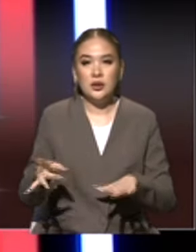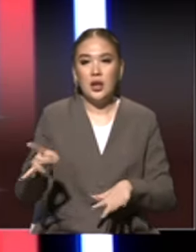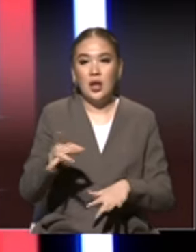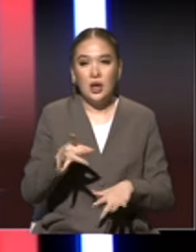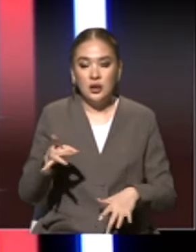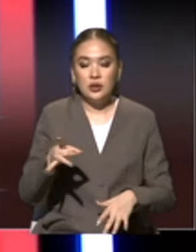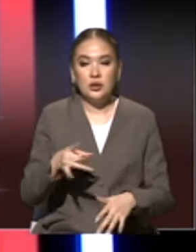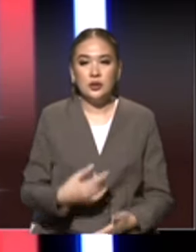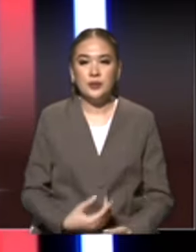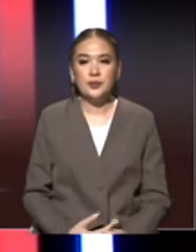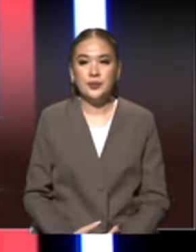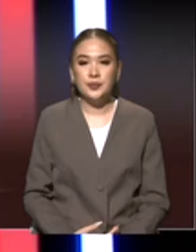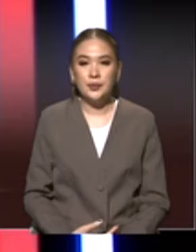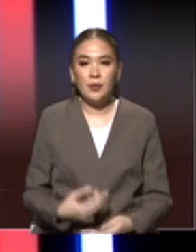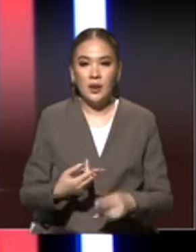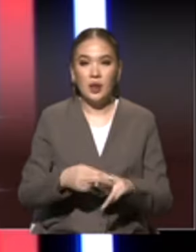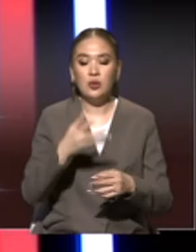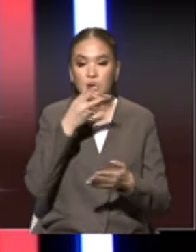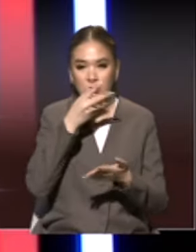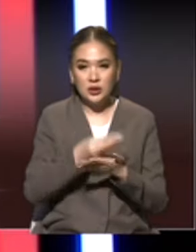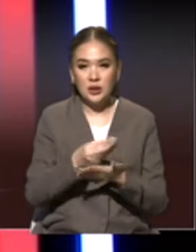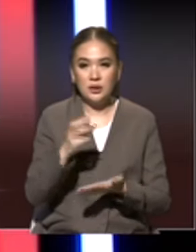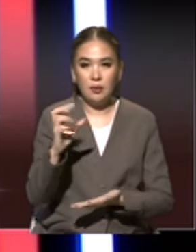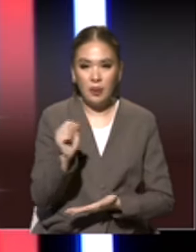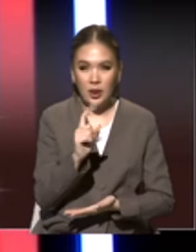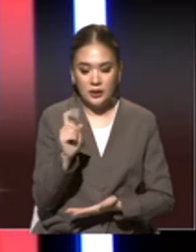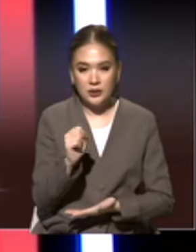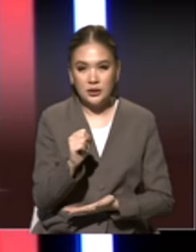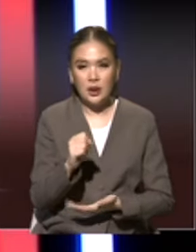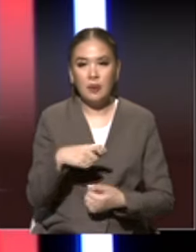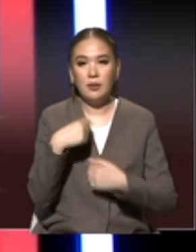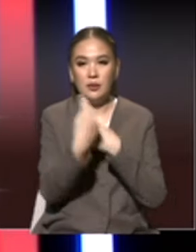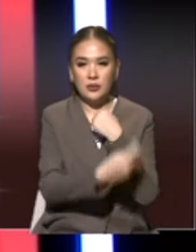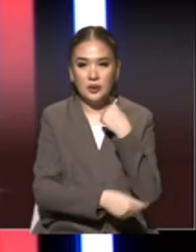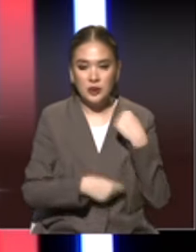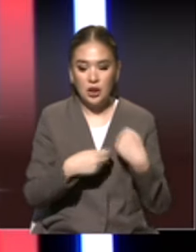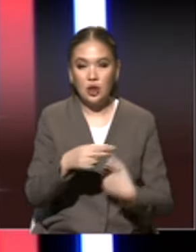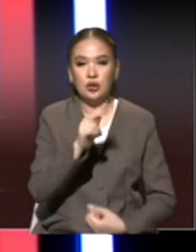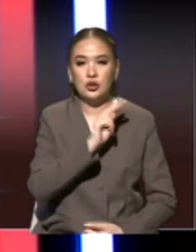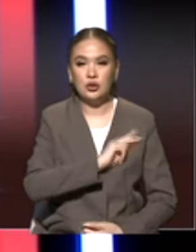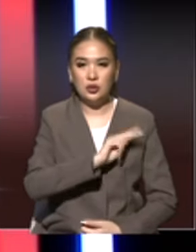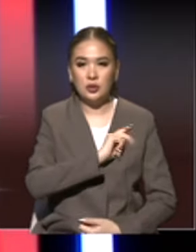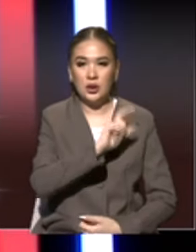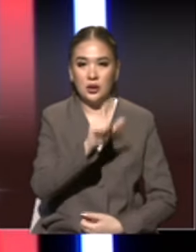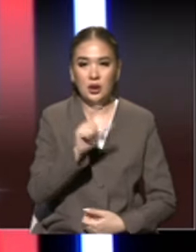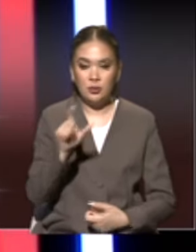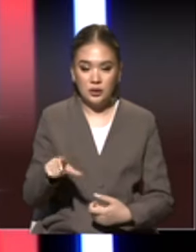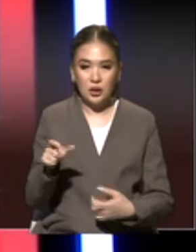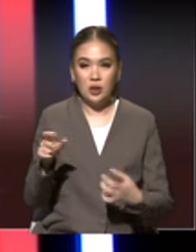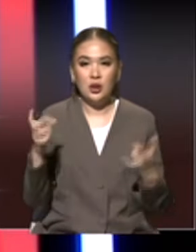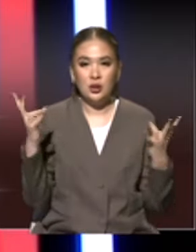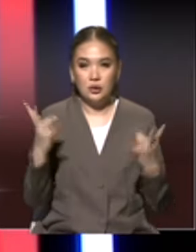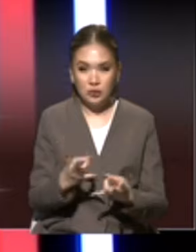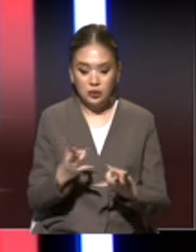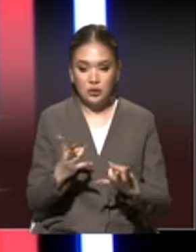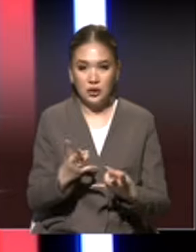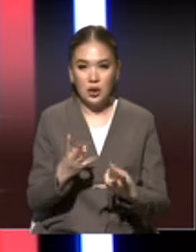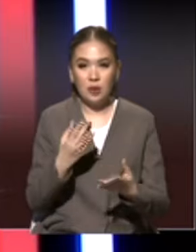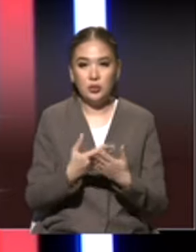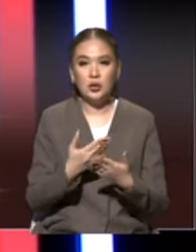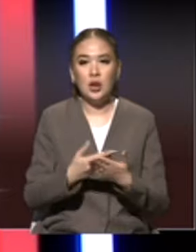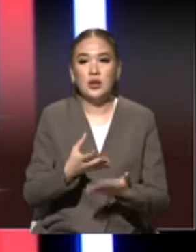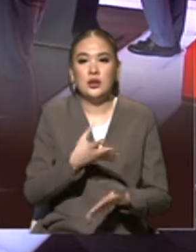бір базаңыз болуы керек, материалдық базаңыз болуы керек, қызметкерлеріңіз болуы керек. Солай емес пе, не үшін қажет болды бұндай